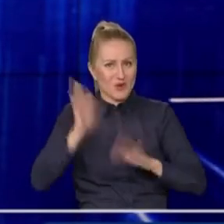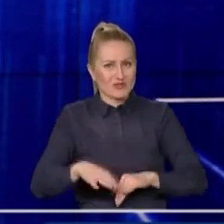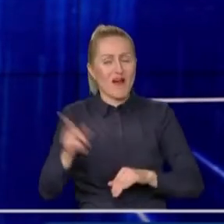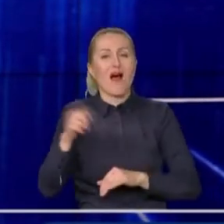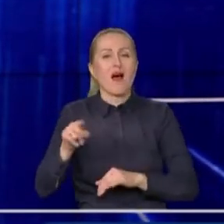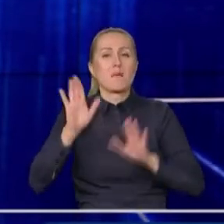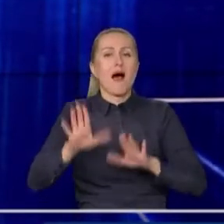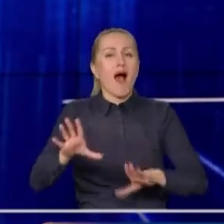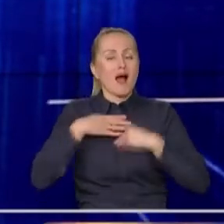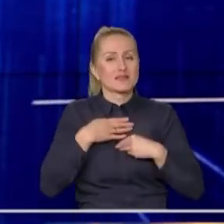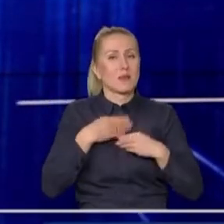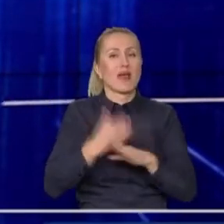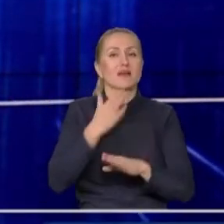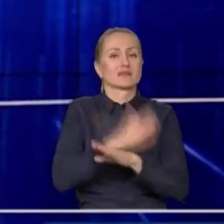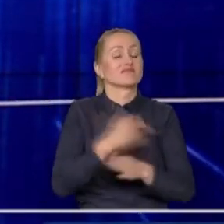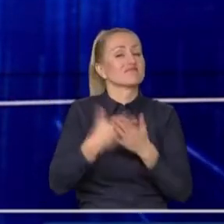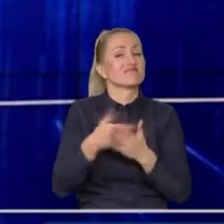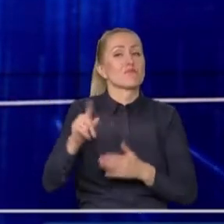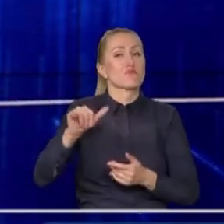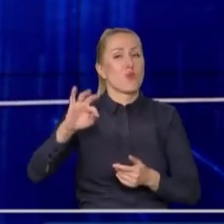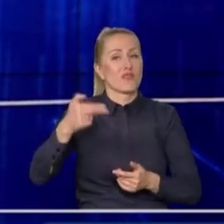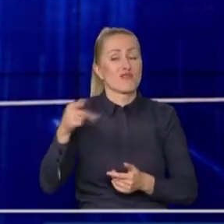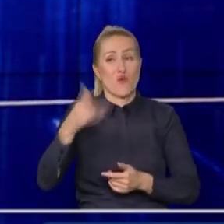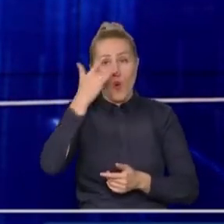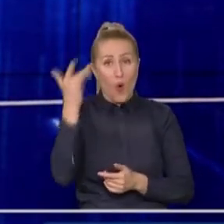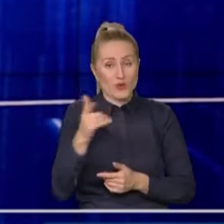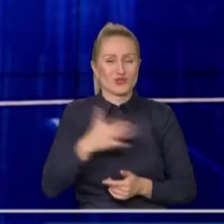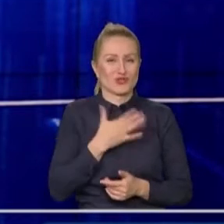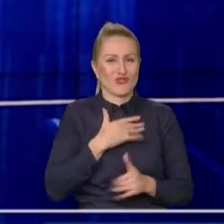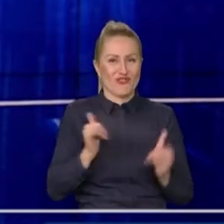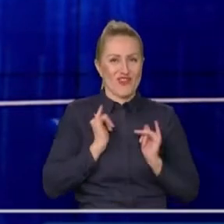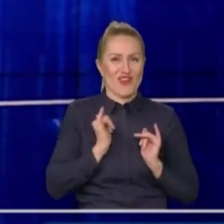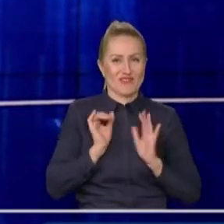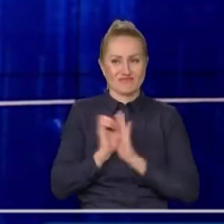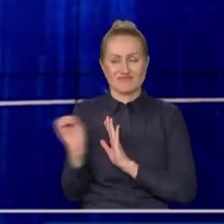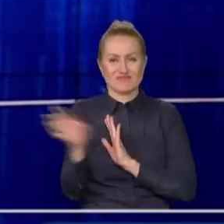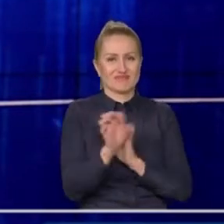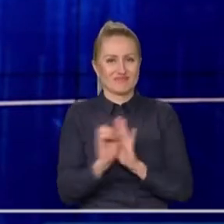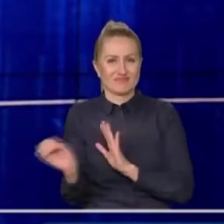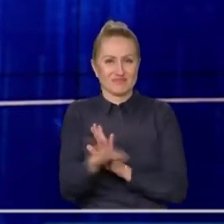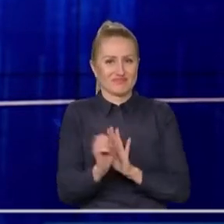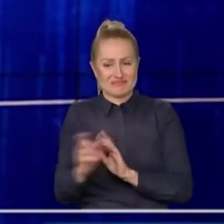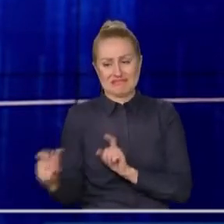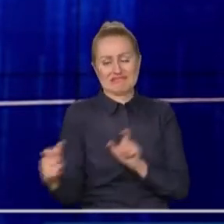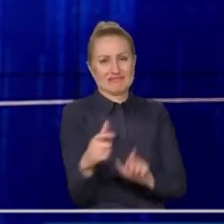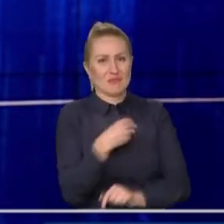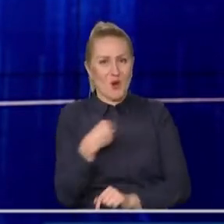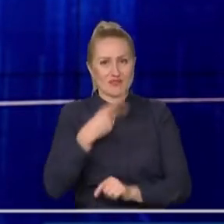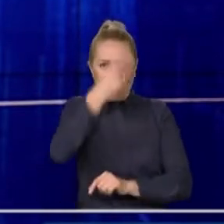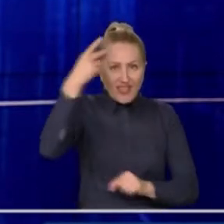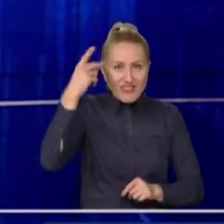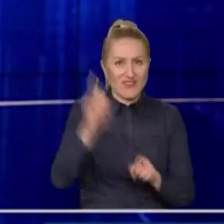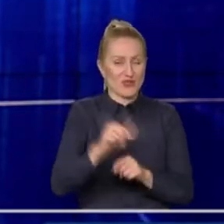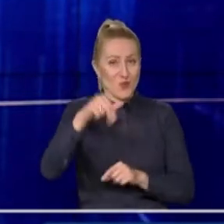ma akceptację. Dla Putina, dla Rosji będzie to wygodny, bardzo wygodny mechanizm nacisku na Polskę, na Litwę,